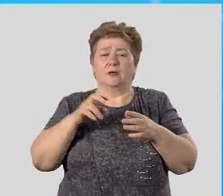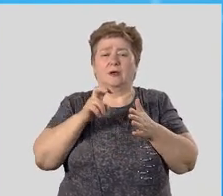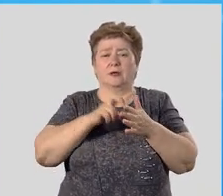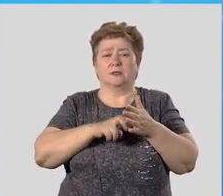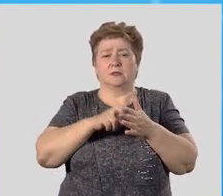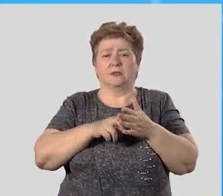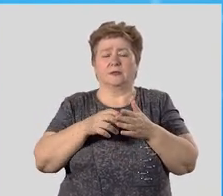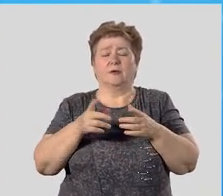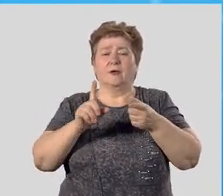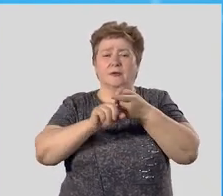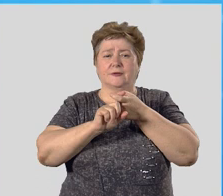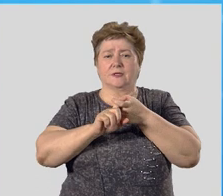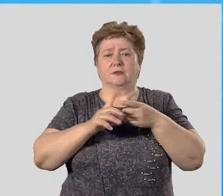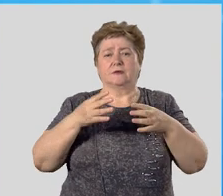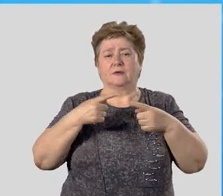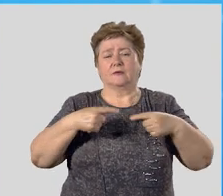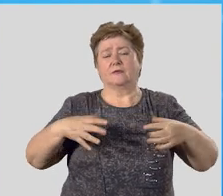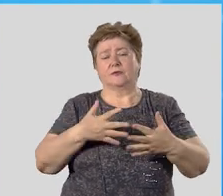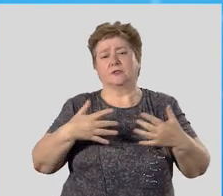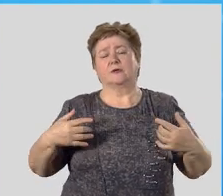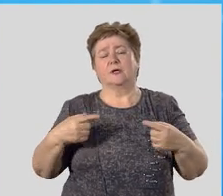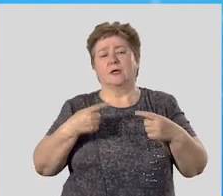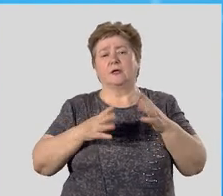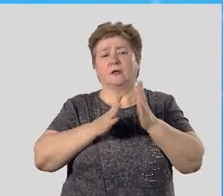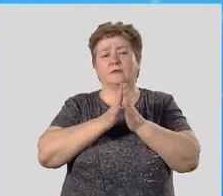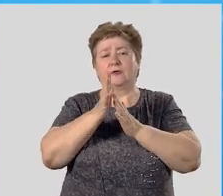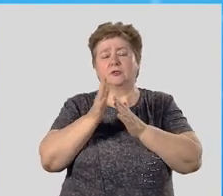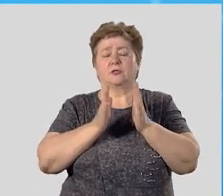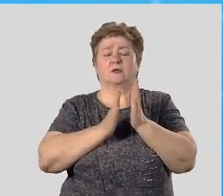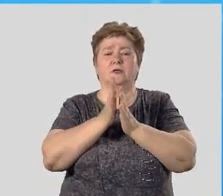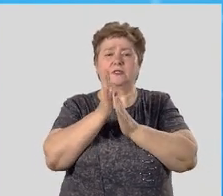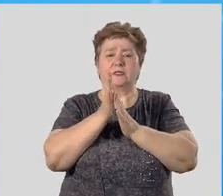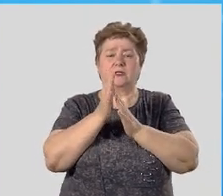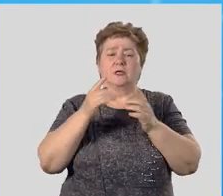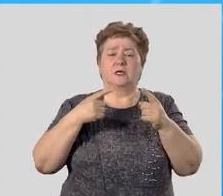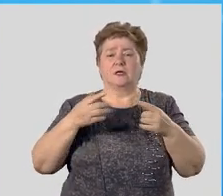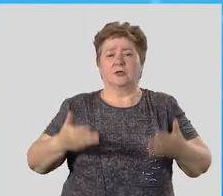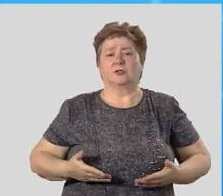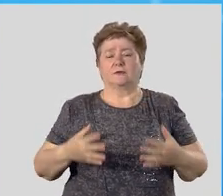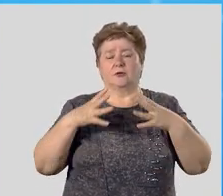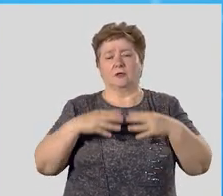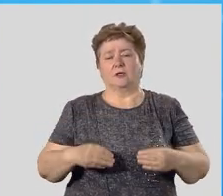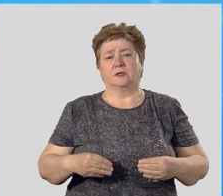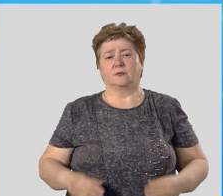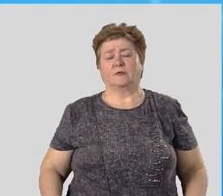исследований взаимодействия веществ или для выращивания растений или живых